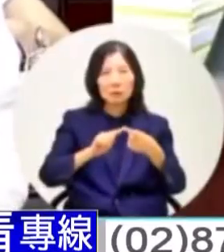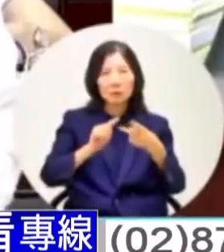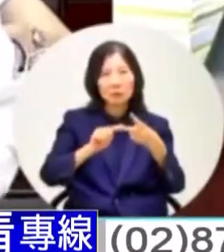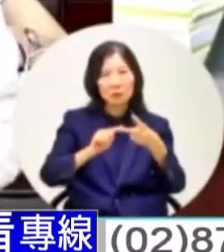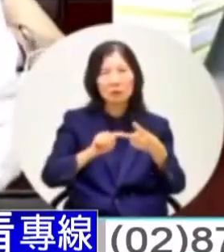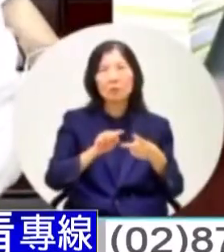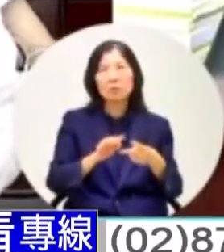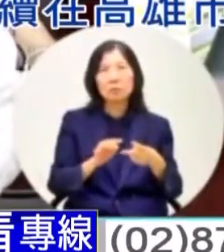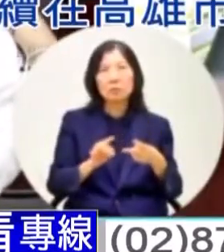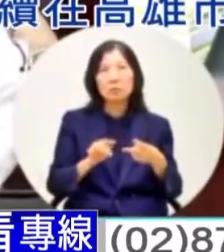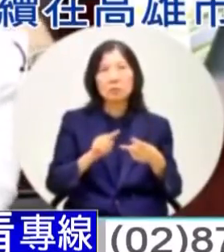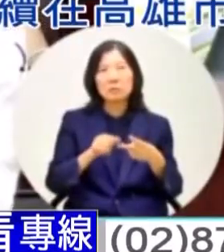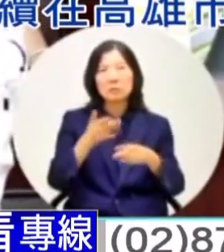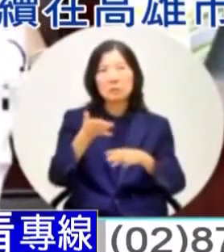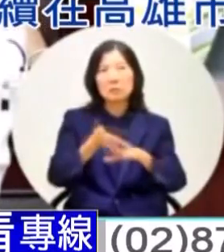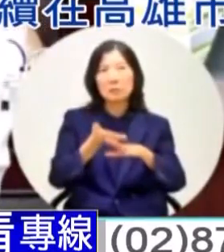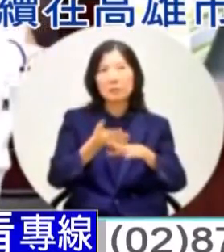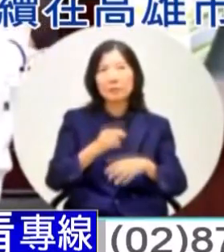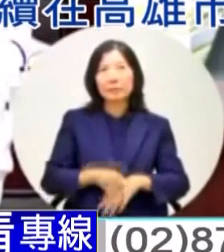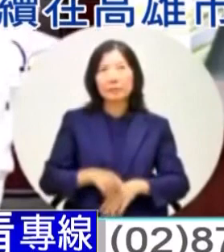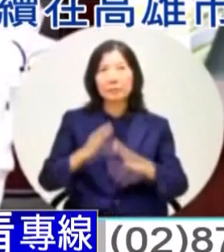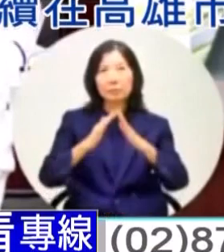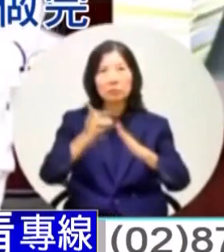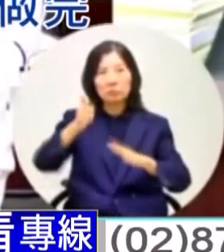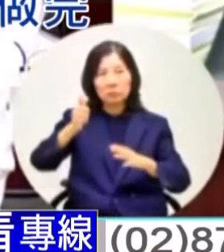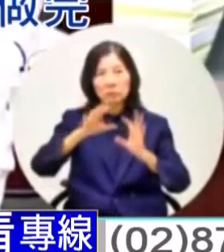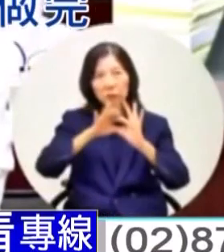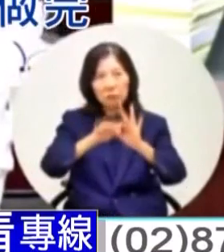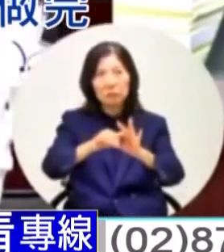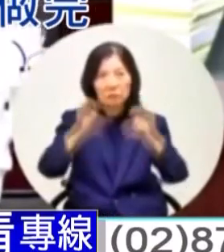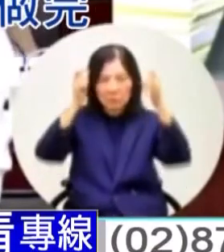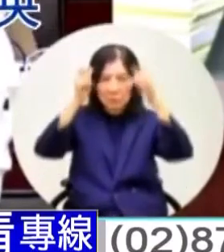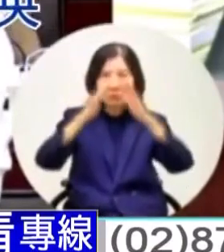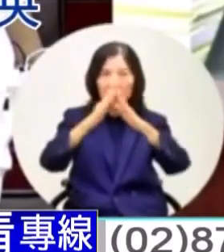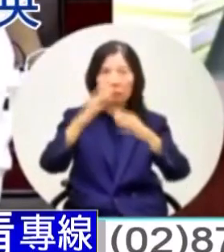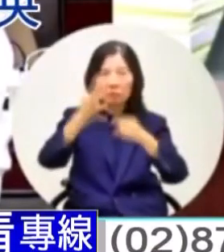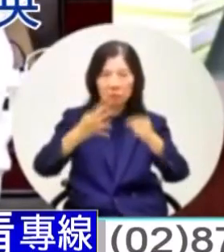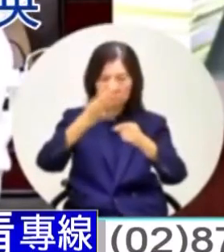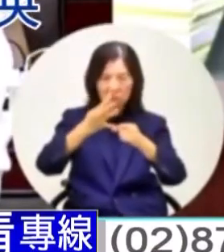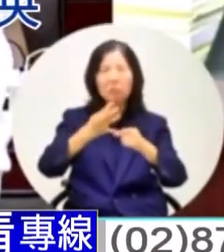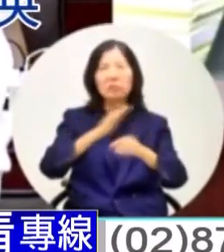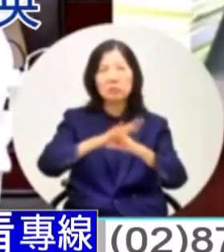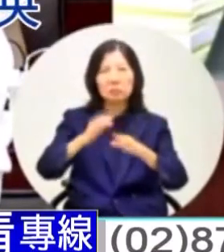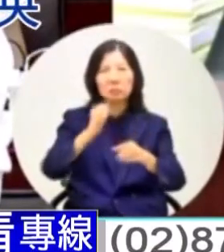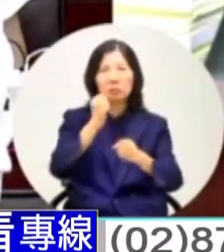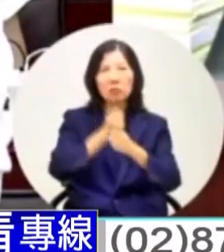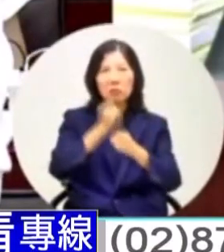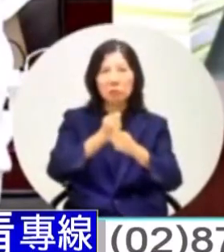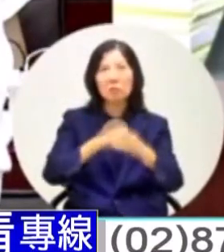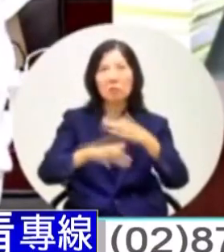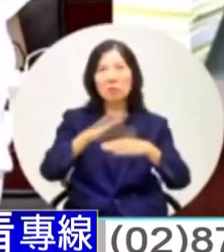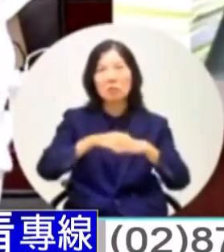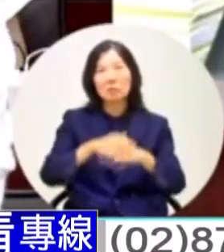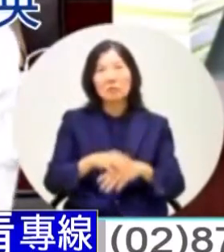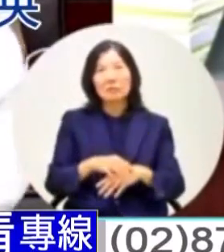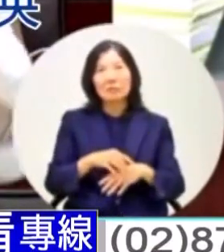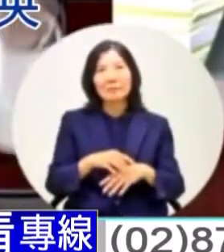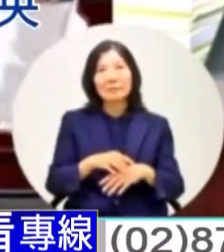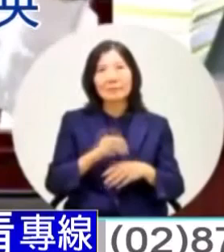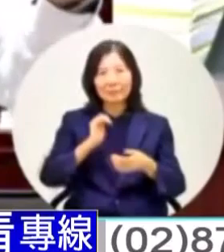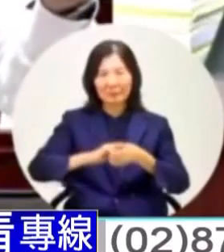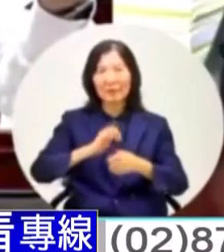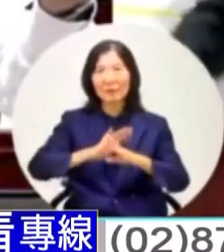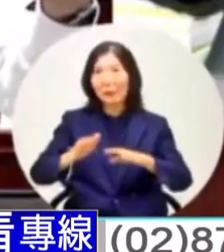假做都不一定做得完，所以这个部分也是非常花钱的，而且电改的花费跟冷气差不多哎。 哦，因